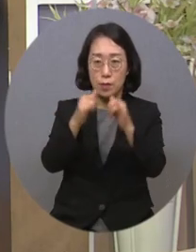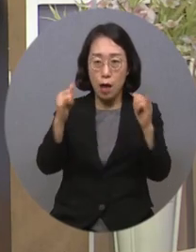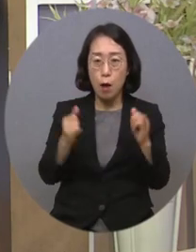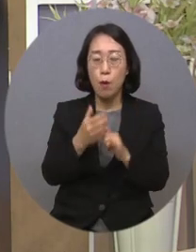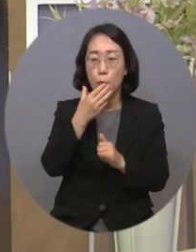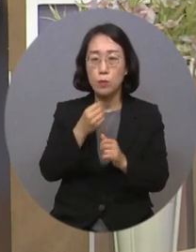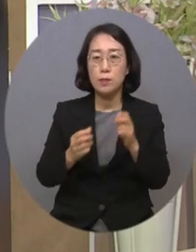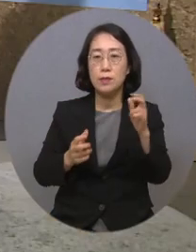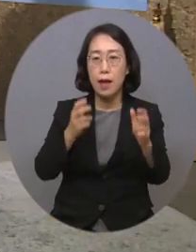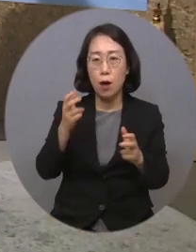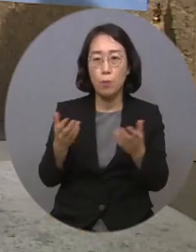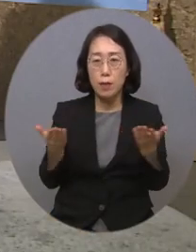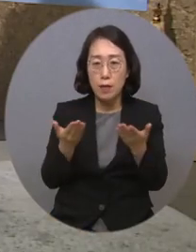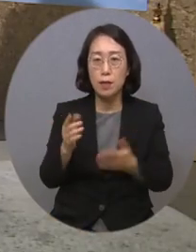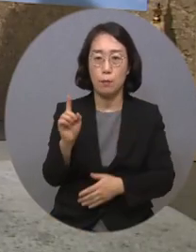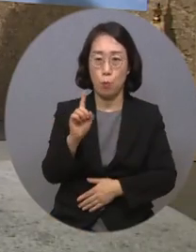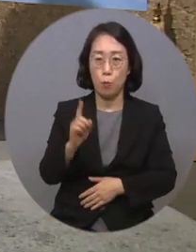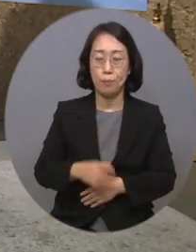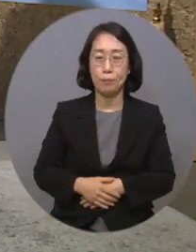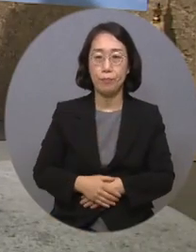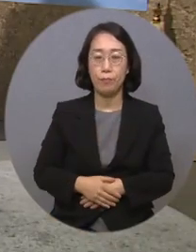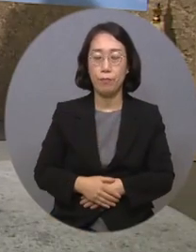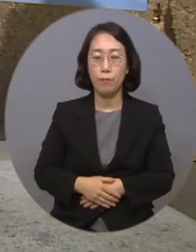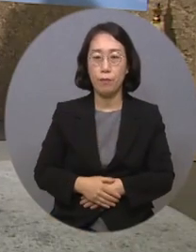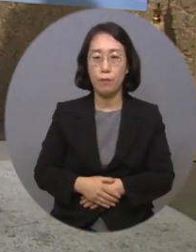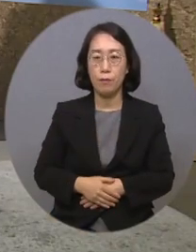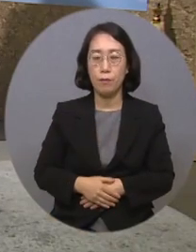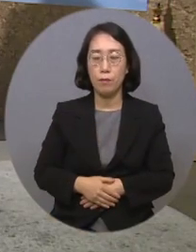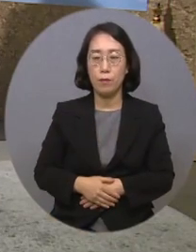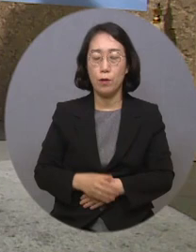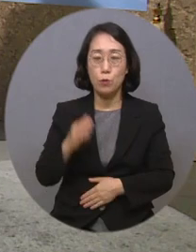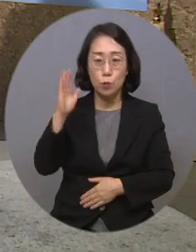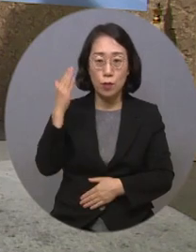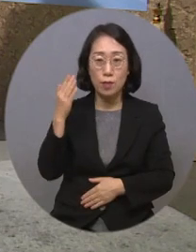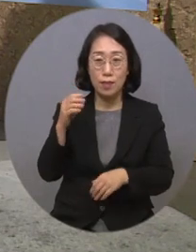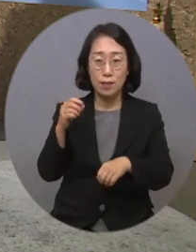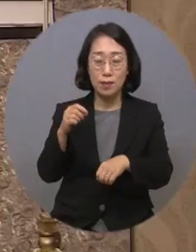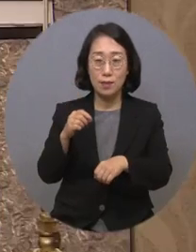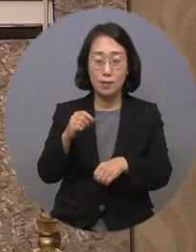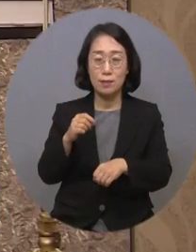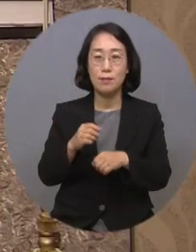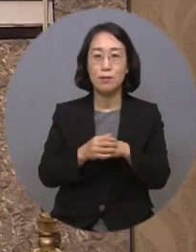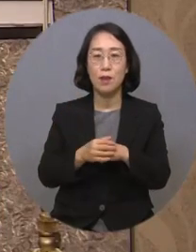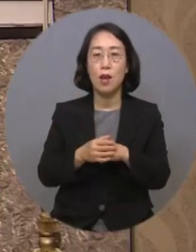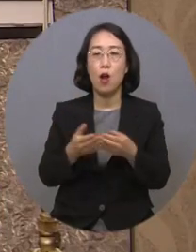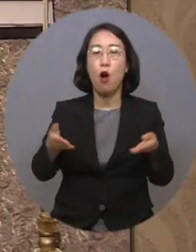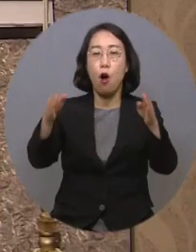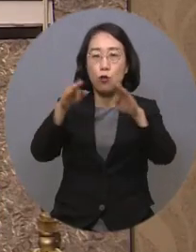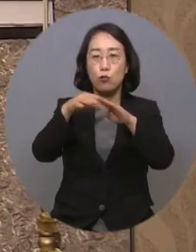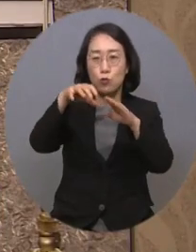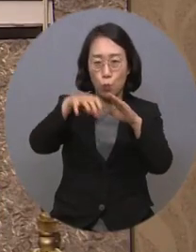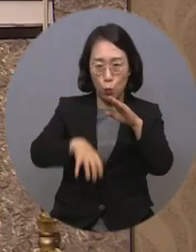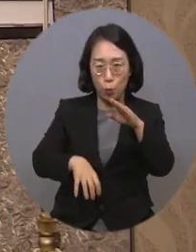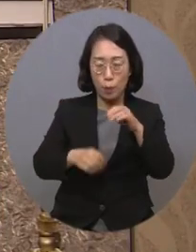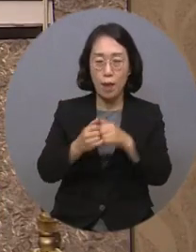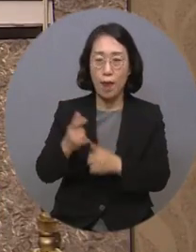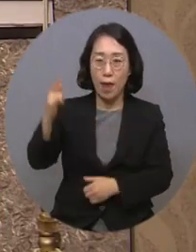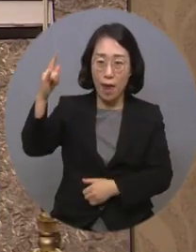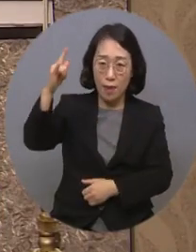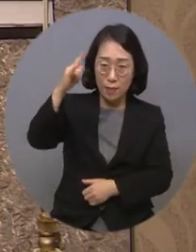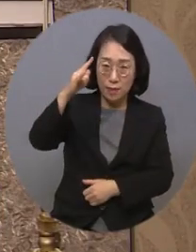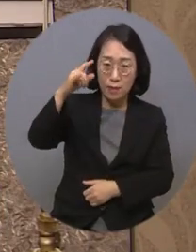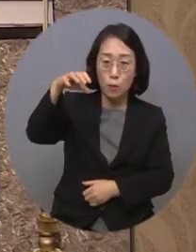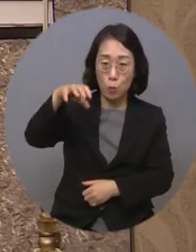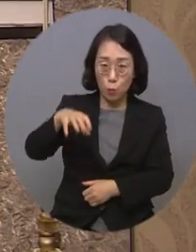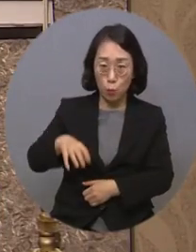사업을 하고 계신가요? 네, 저희는 현재 이제 그 요즘 뜨거운 이슈가 되고 있는 사회복지 거주시설, 네. 해뜨는 집이라는 장애인